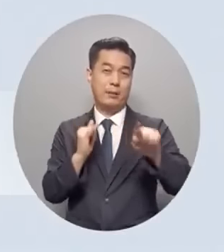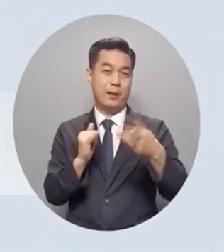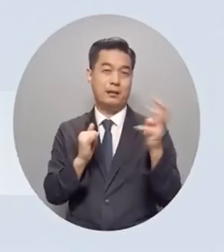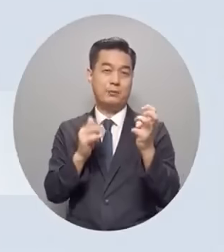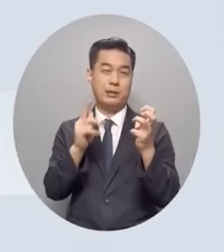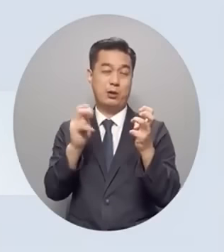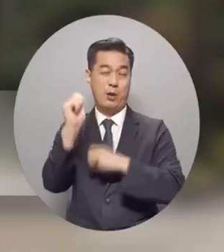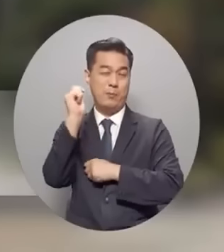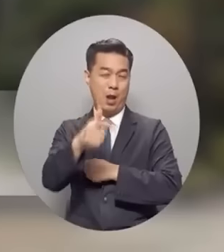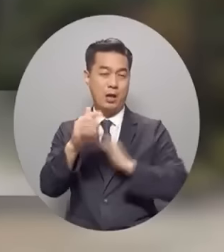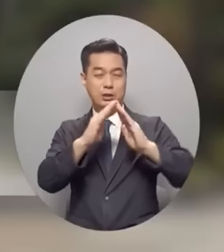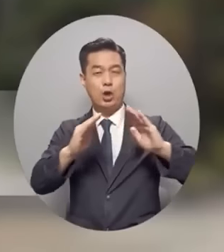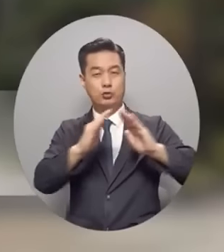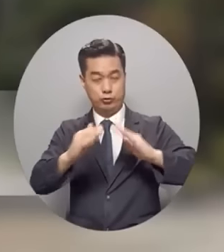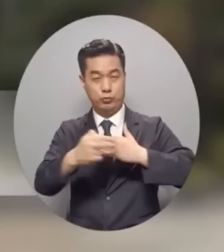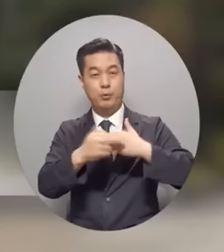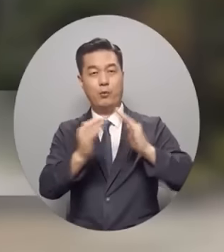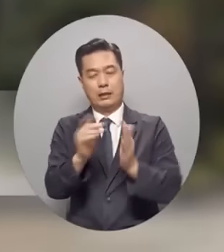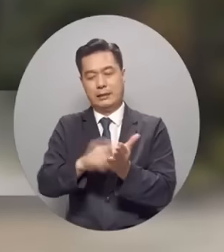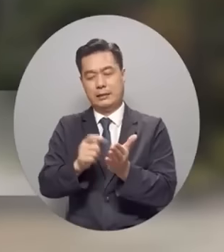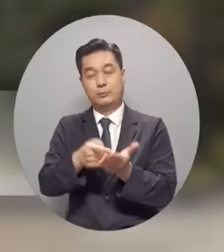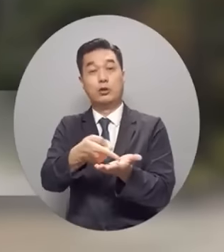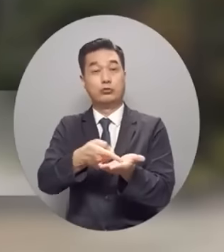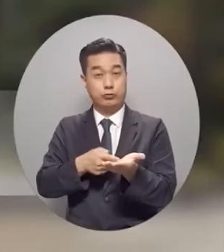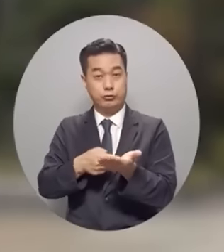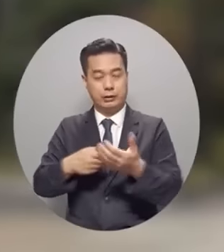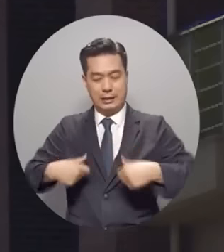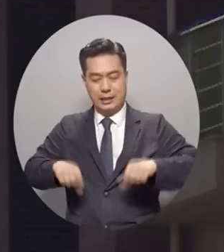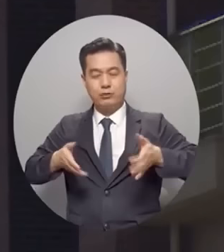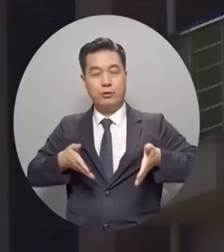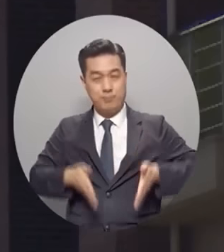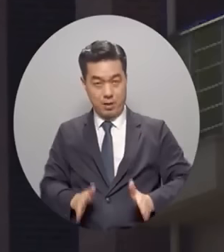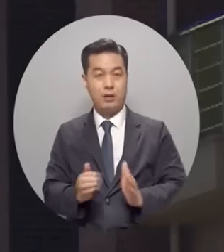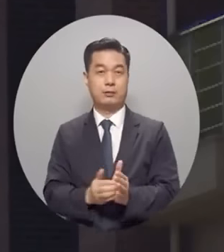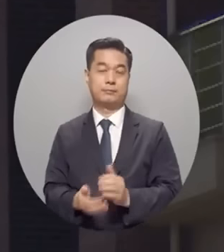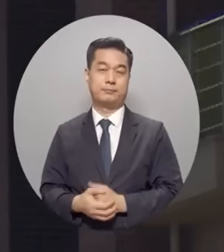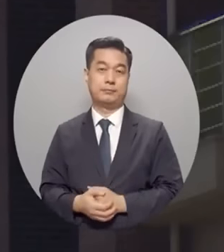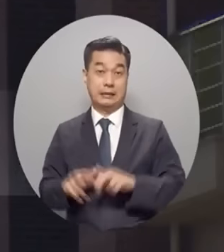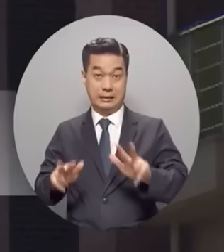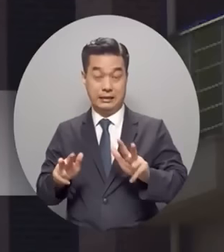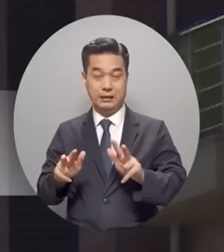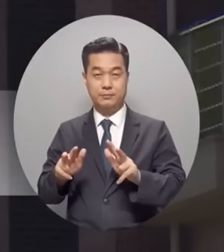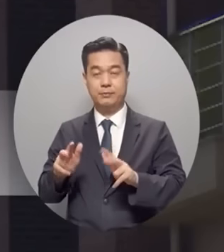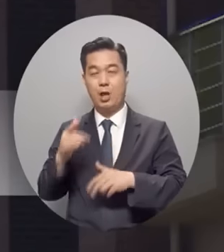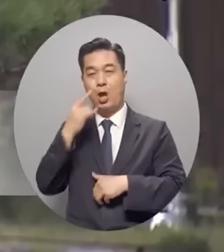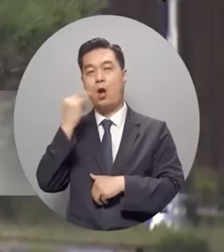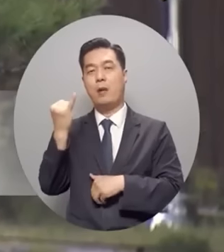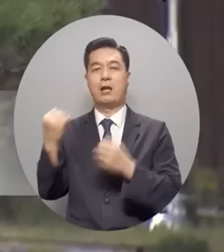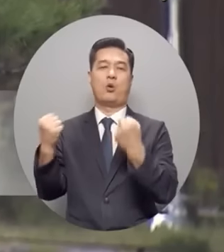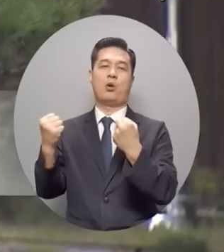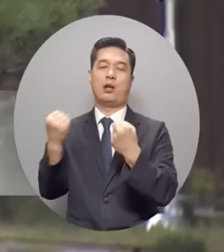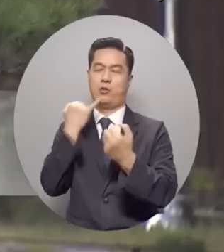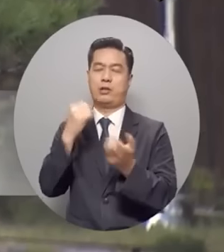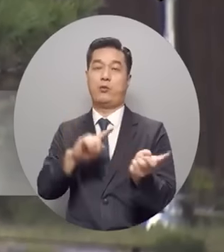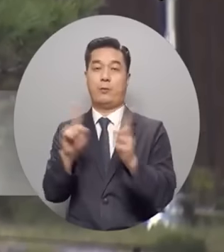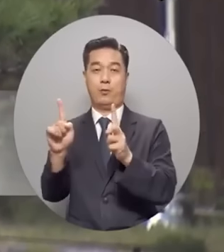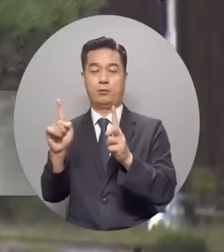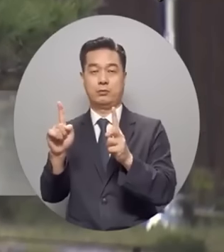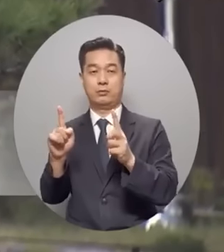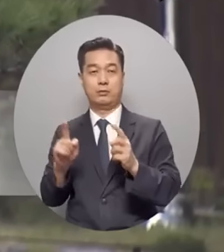전주의 한 병원에서 응급수술을 받고 쌍둥이를 출산했습니다. 현재 산모는 건강을 되찾았지만 다른